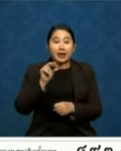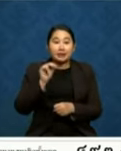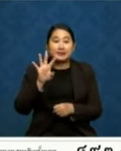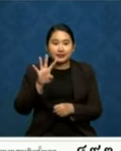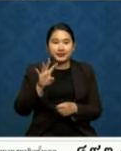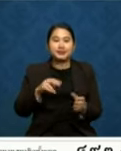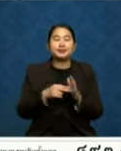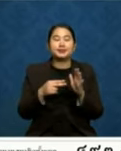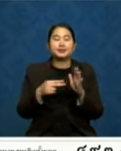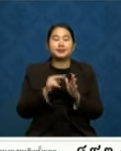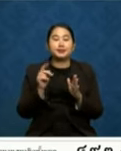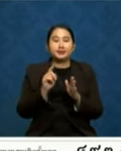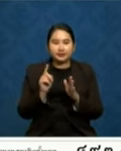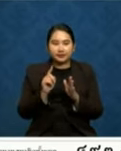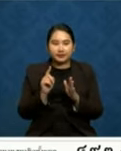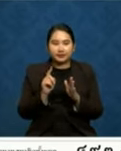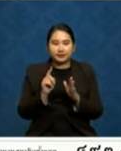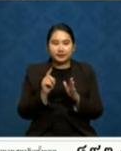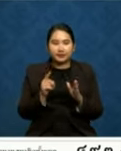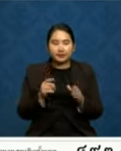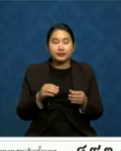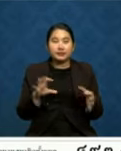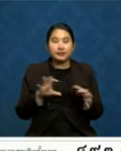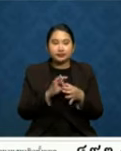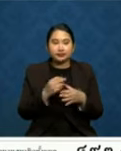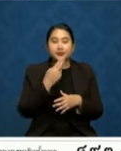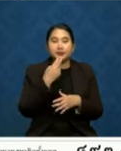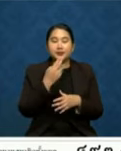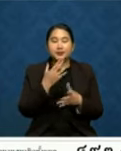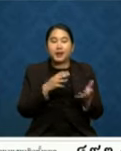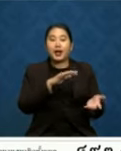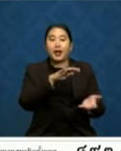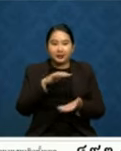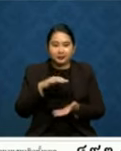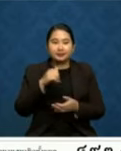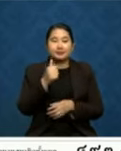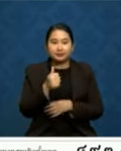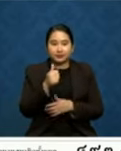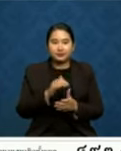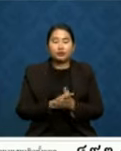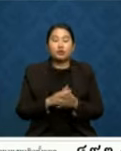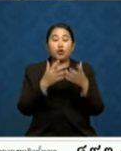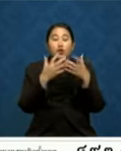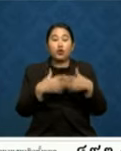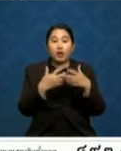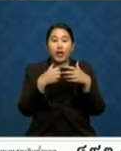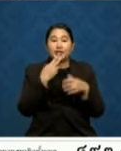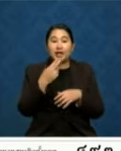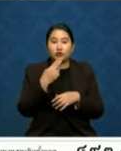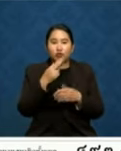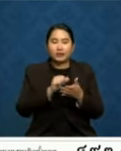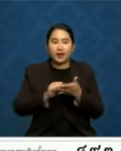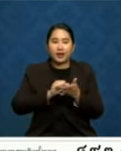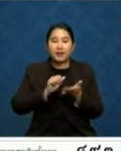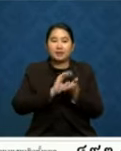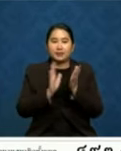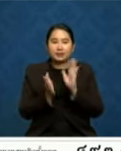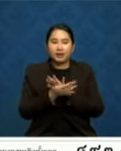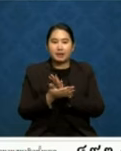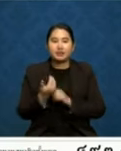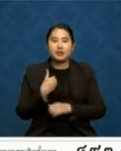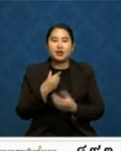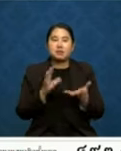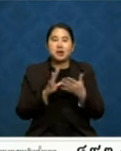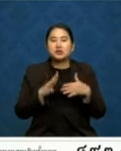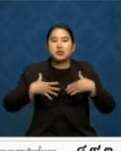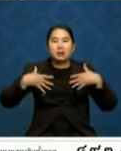เปิดในเรื่องของการนำเข้าบุหรี่ที่เสรีนะครับทำให้โรงงานยาสูบเนี่ยต้องมีการปรับตัวหลังจากที่เป็นเสือนอน